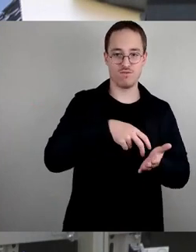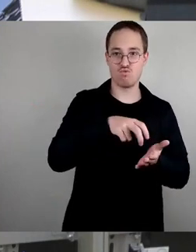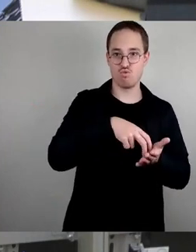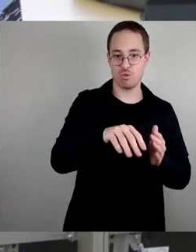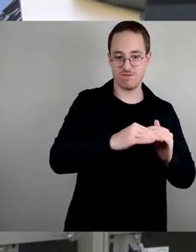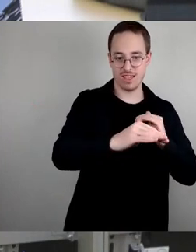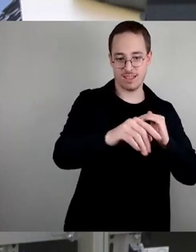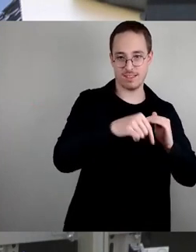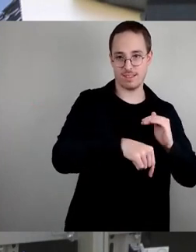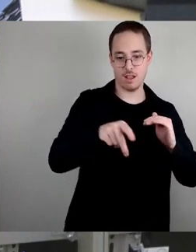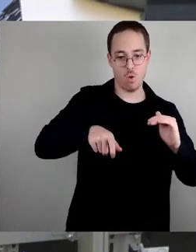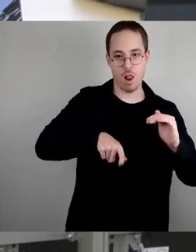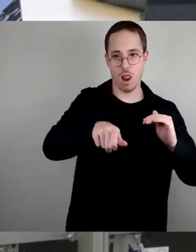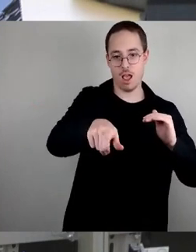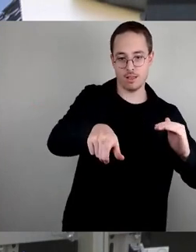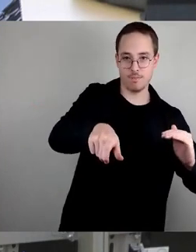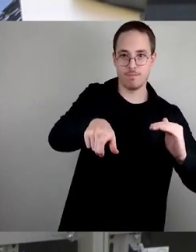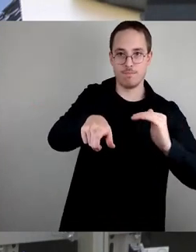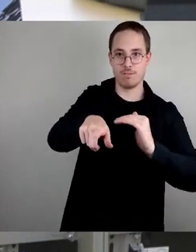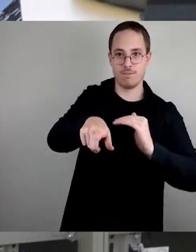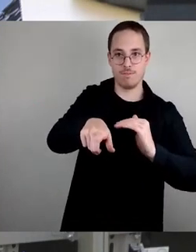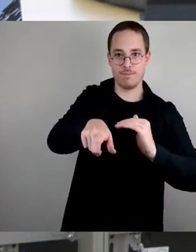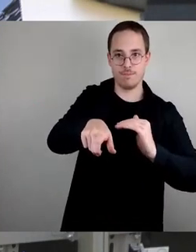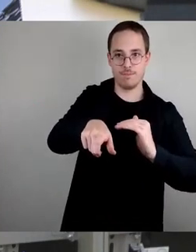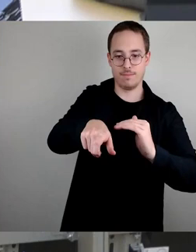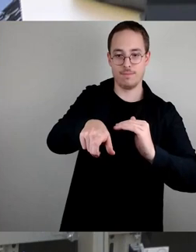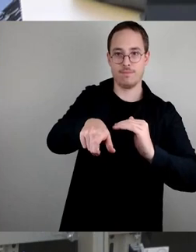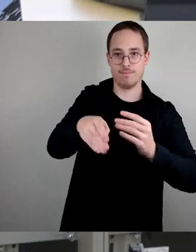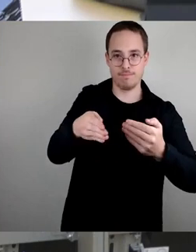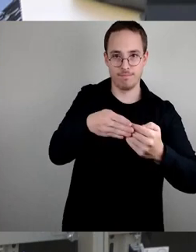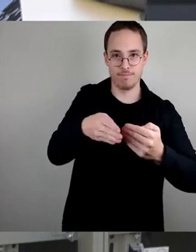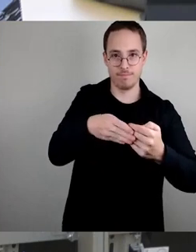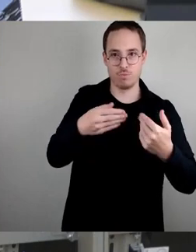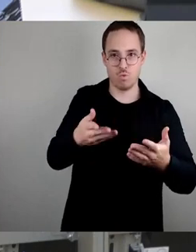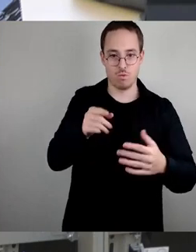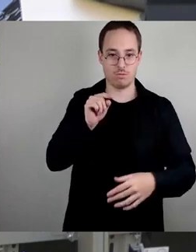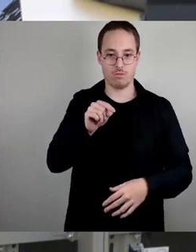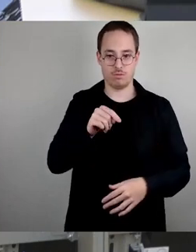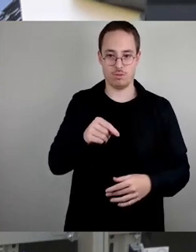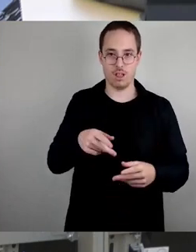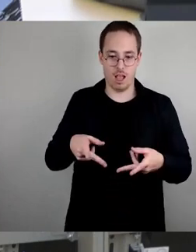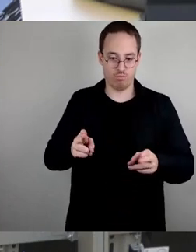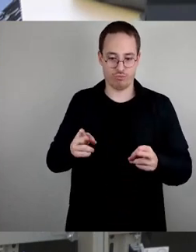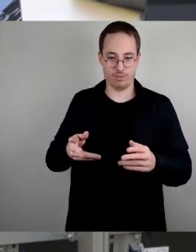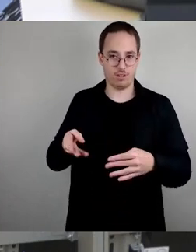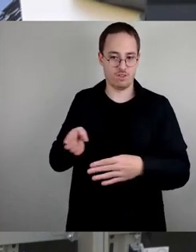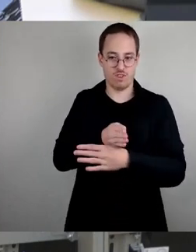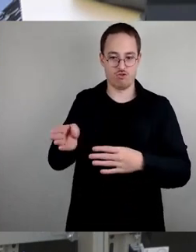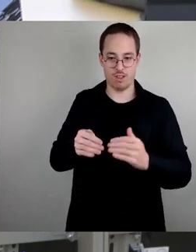vorbei. Und in den Abschnitten dazwischen, da fährt die Straßenbahn 50 km/h. Ich weiß nicht, wie man das überholen